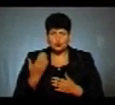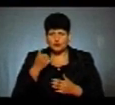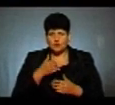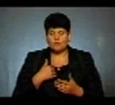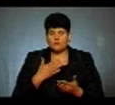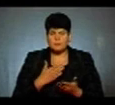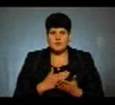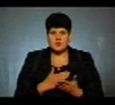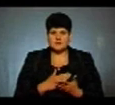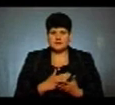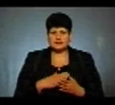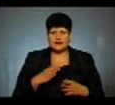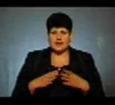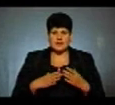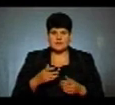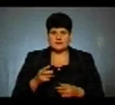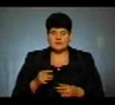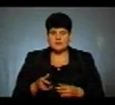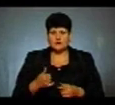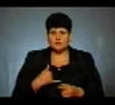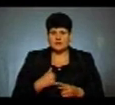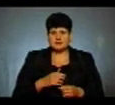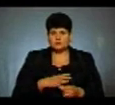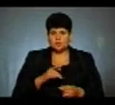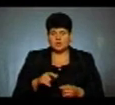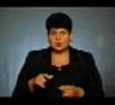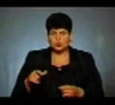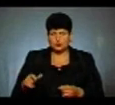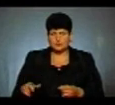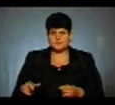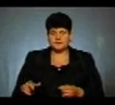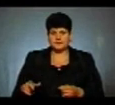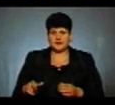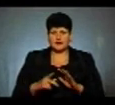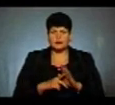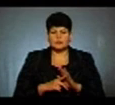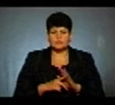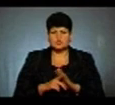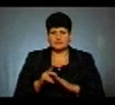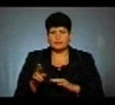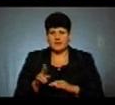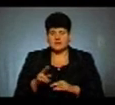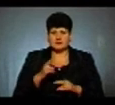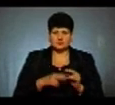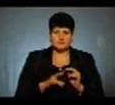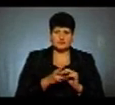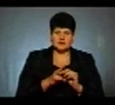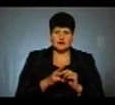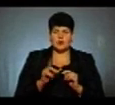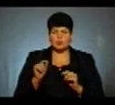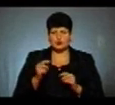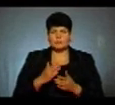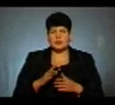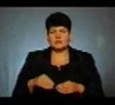такий тренінг, і в нас були люди. Він починався в п'ятницю, закінчувався в неділю, а в понеділок вони мали